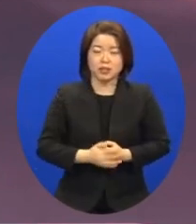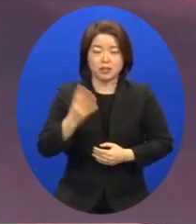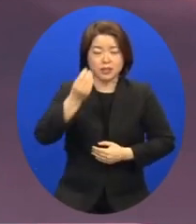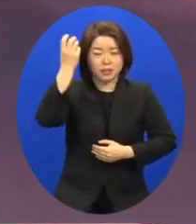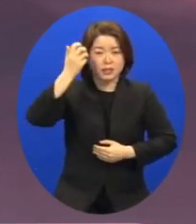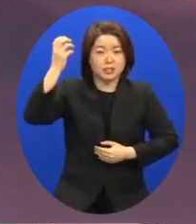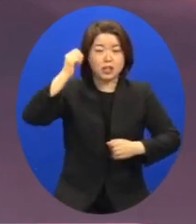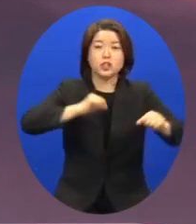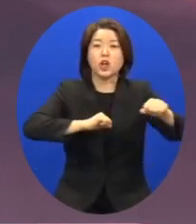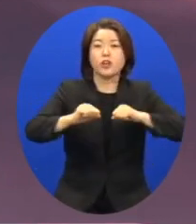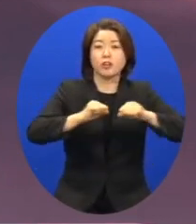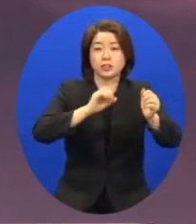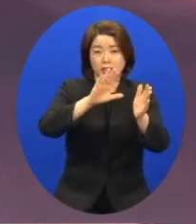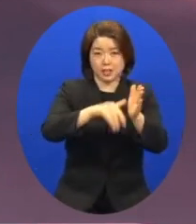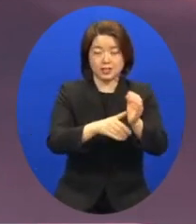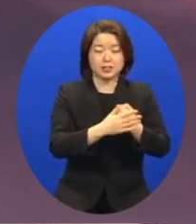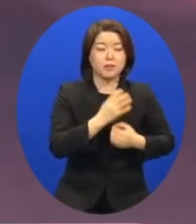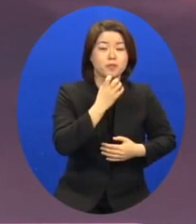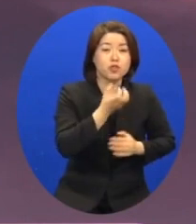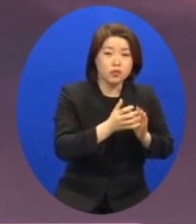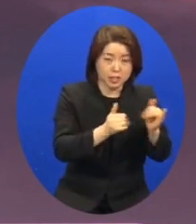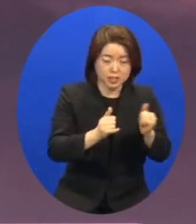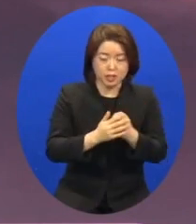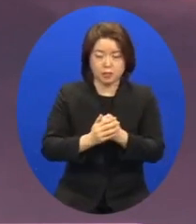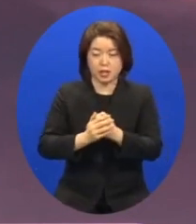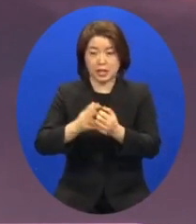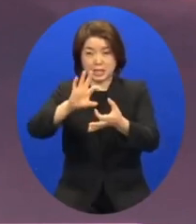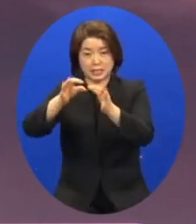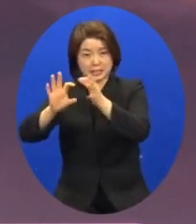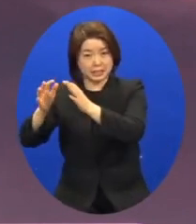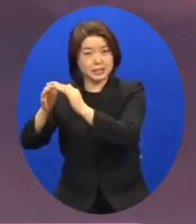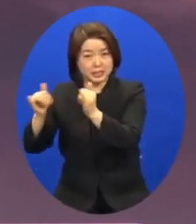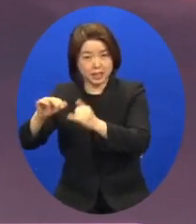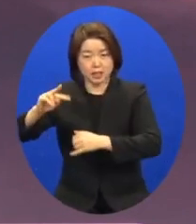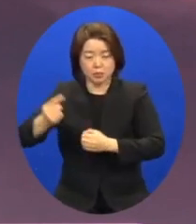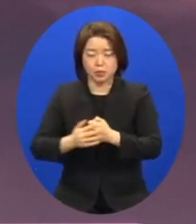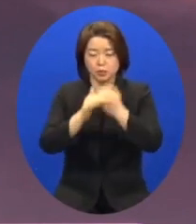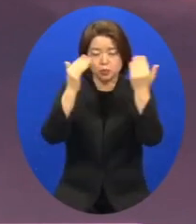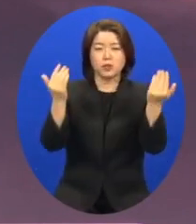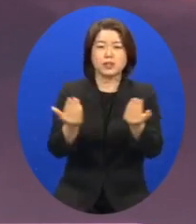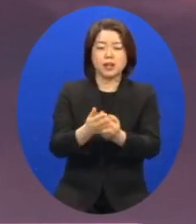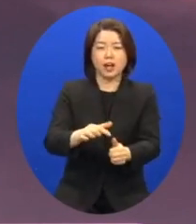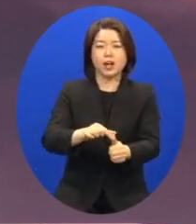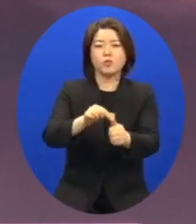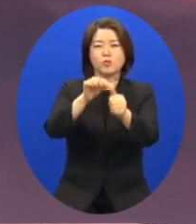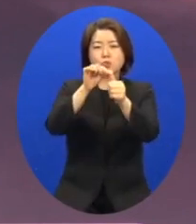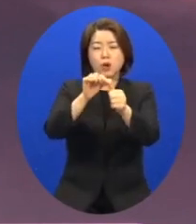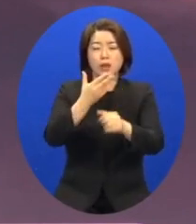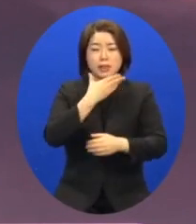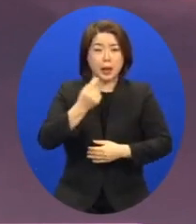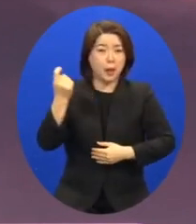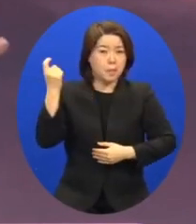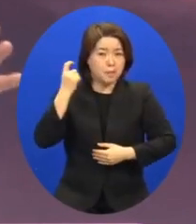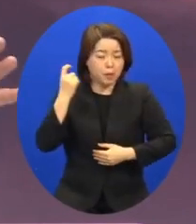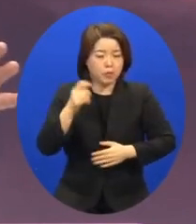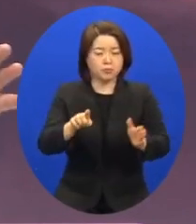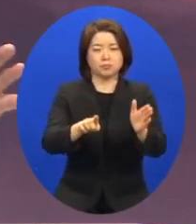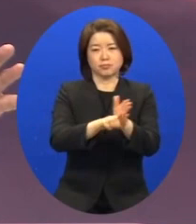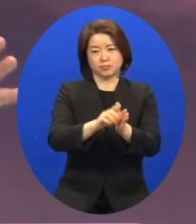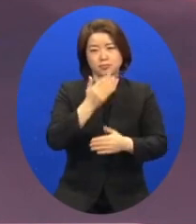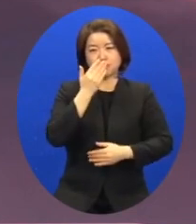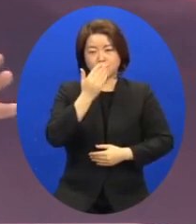역사하실 때 유대인도 그리스도 의 그리스 사람도 다 구원의 복음을 믿게